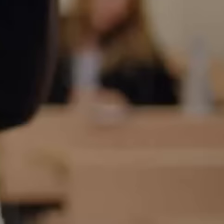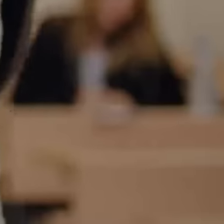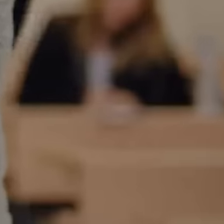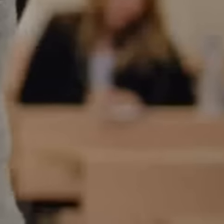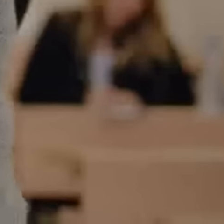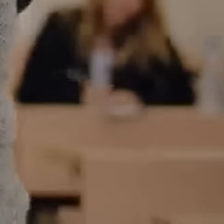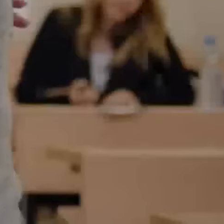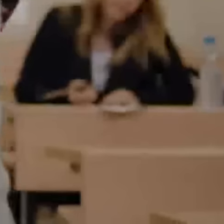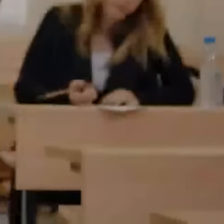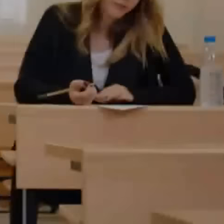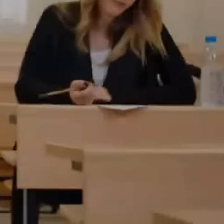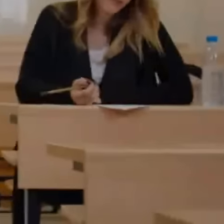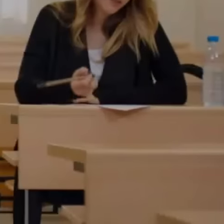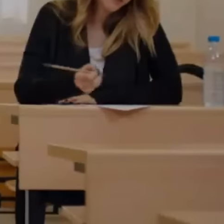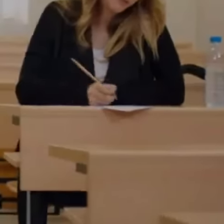Boş sınıf.